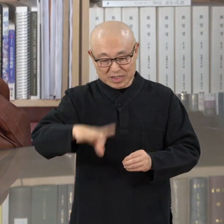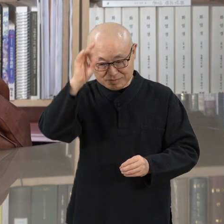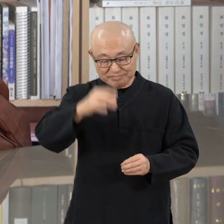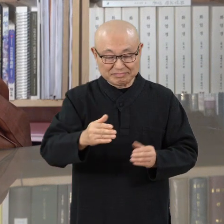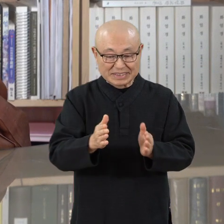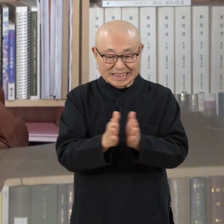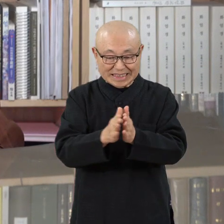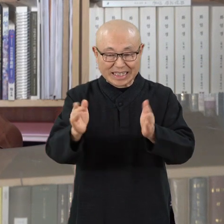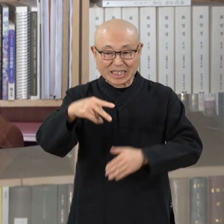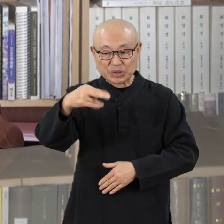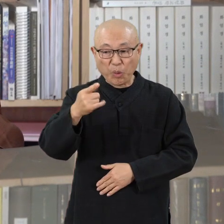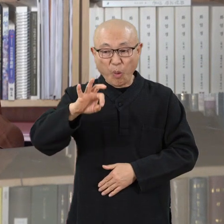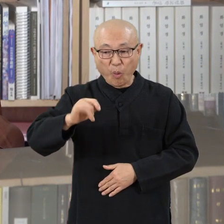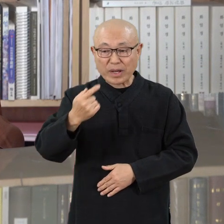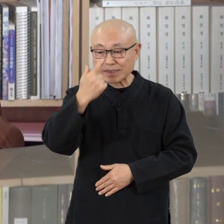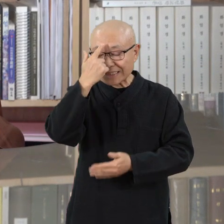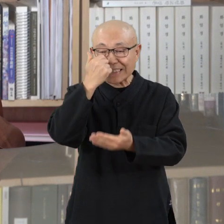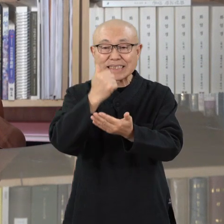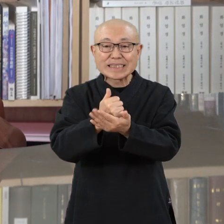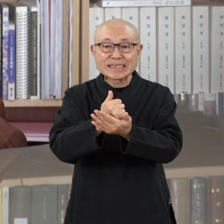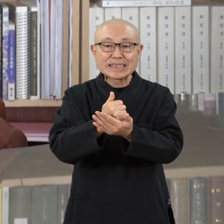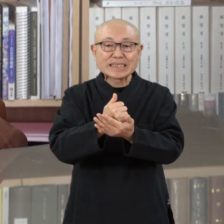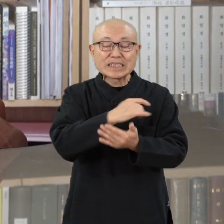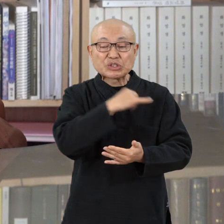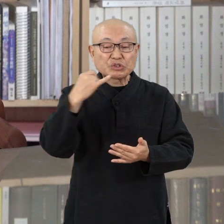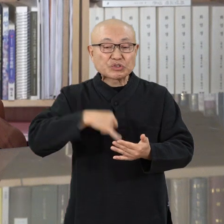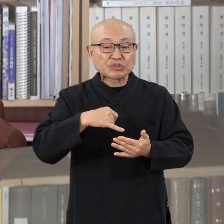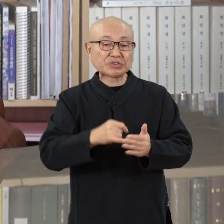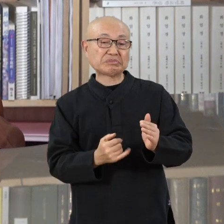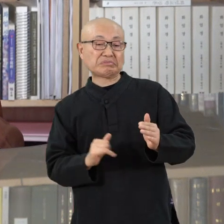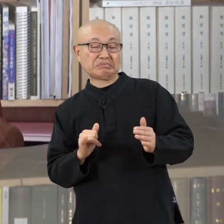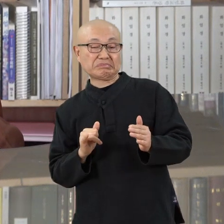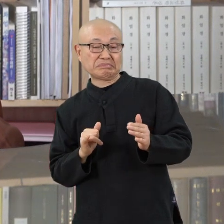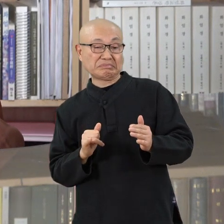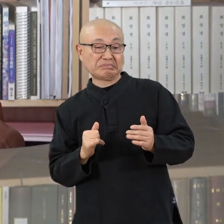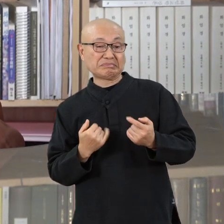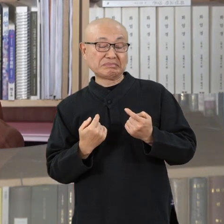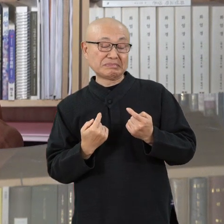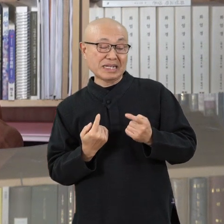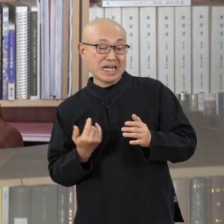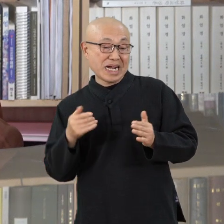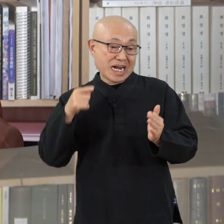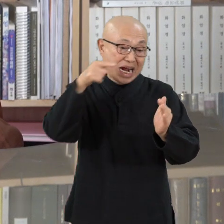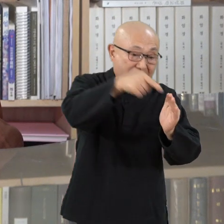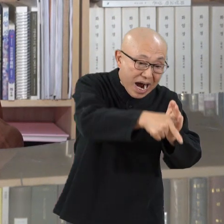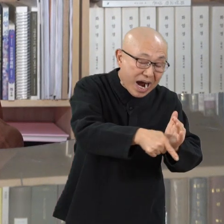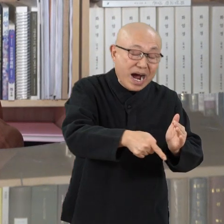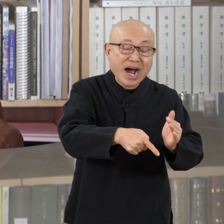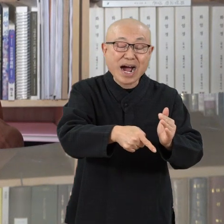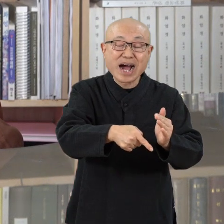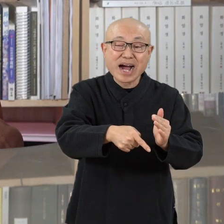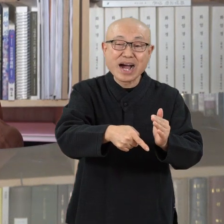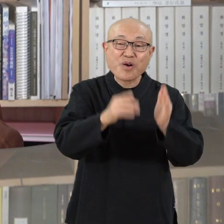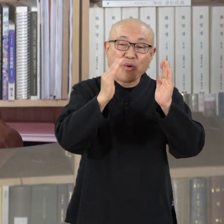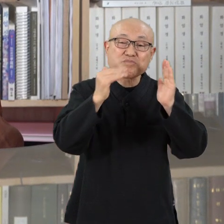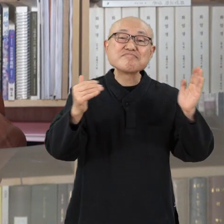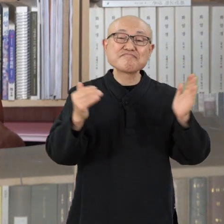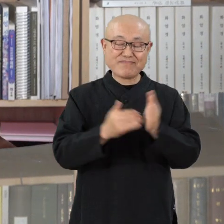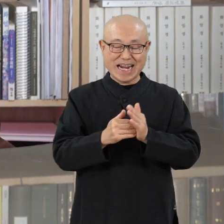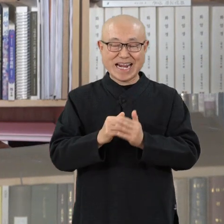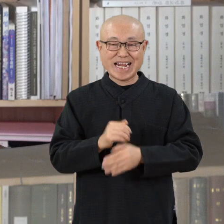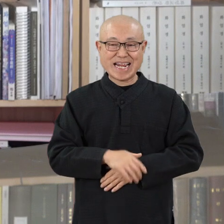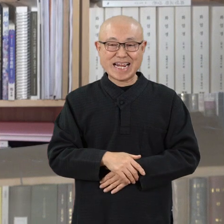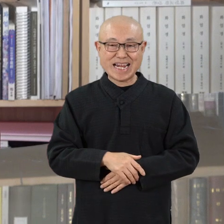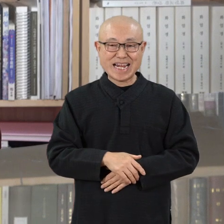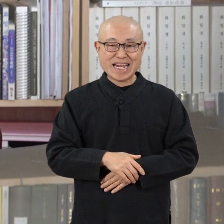도원선사께서는 중국에 가서 법을 구하신 분입니다. 그래서 일본에 돌아오셔서 그 일본